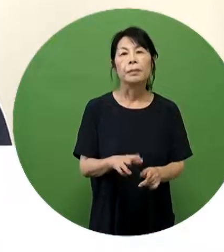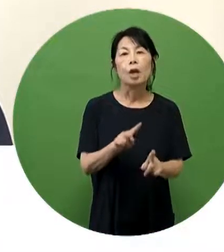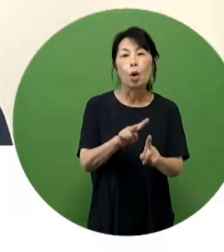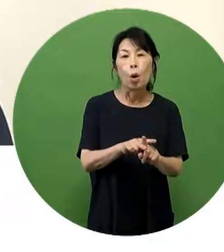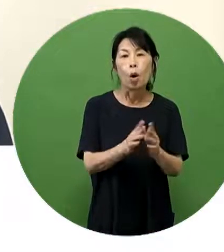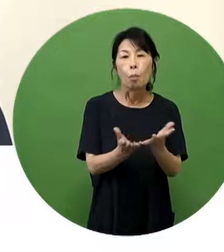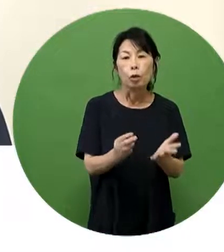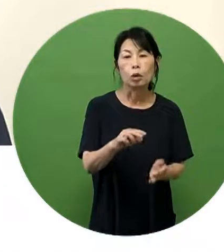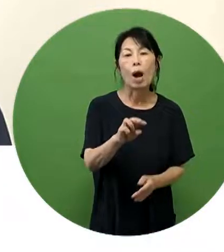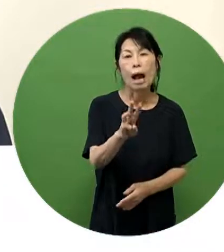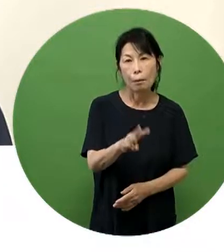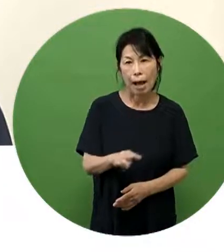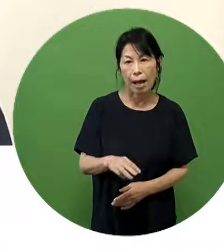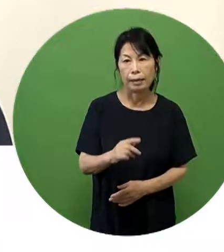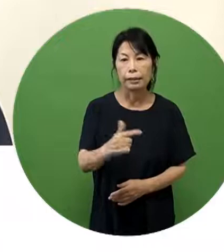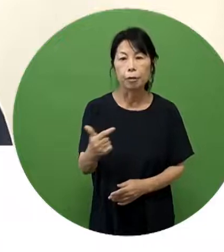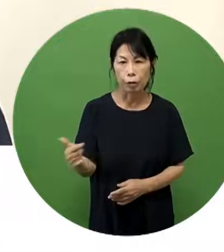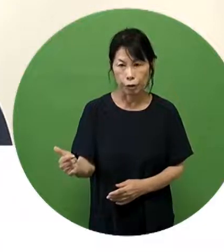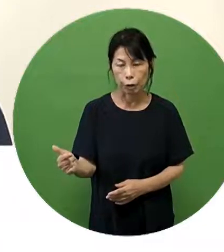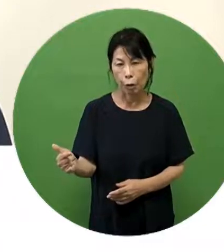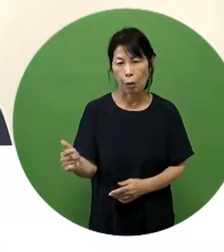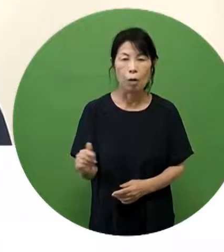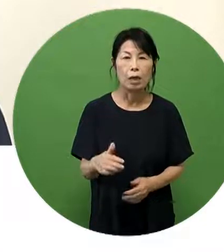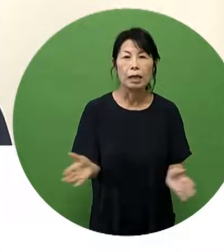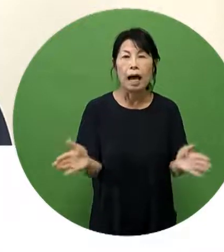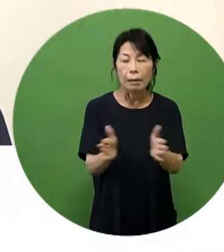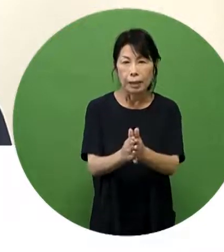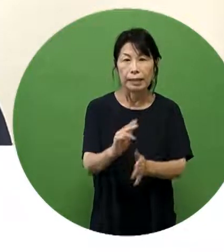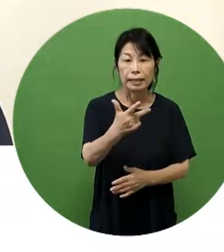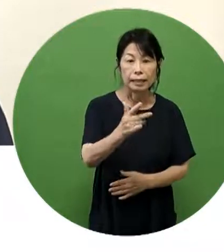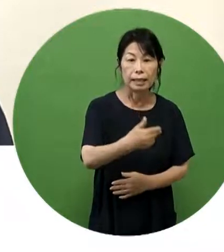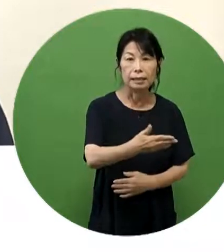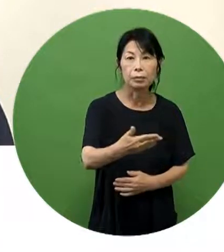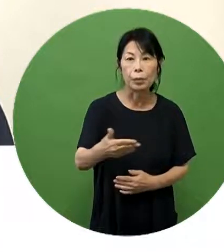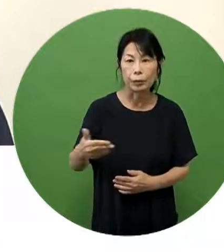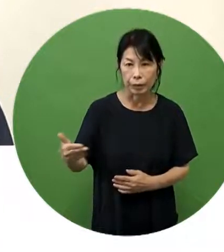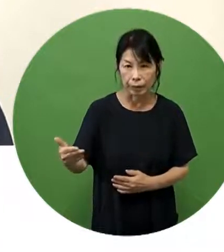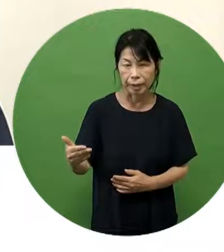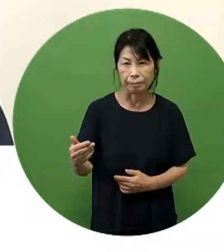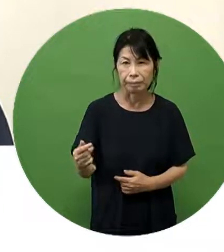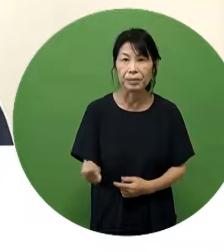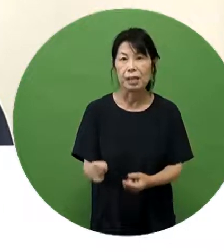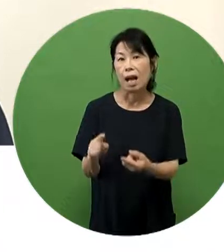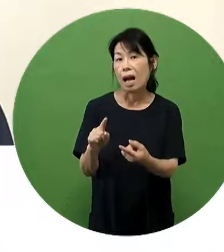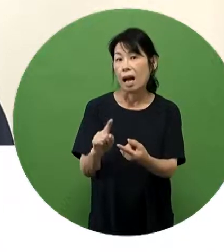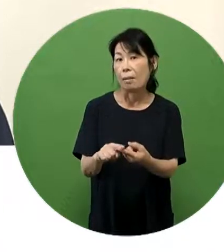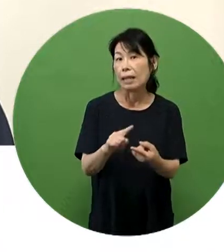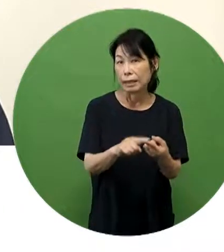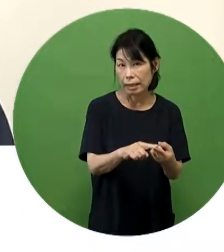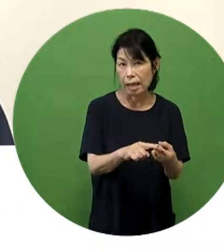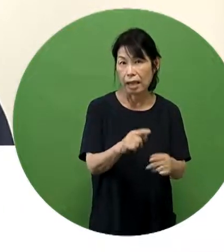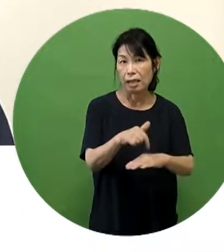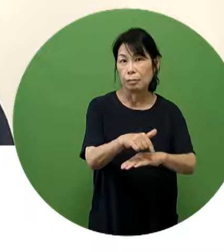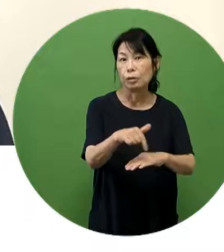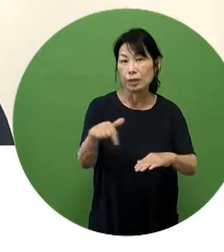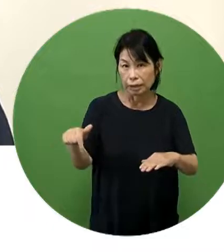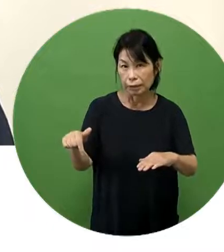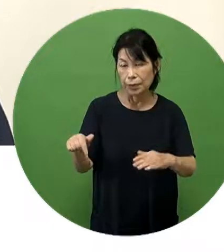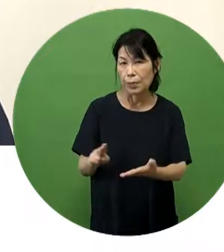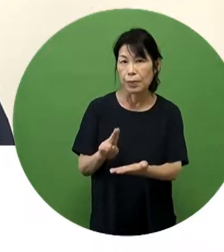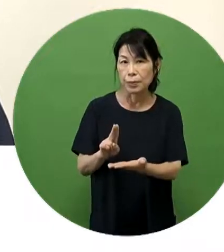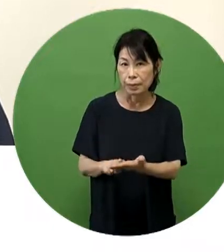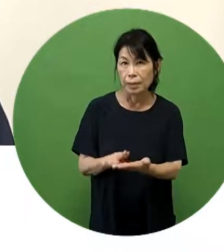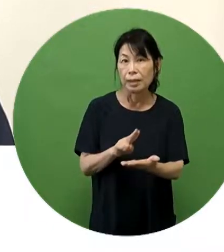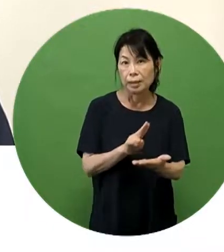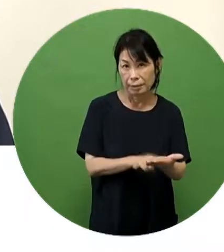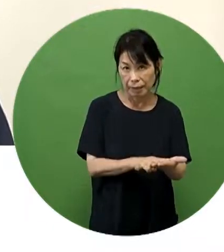岩手県では各地域の取り組み内容を示した流域治水プロジェクトを小本川水系など